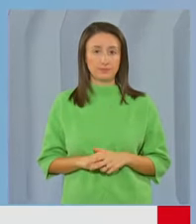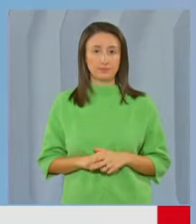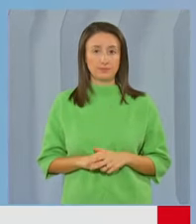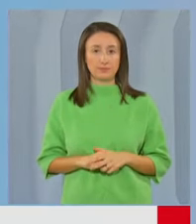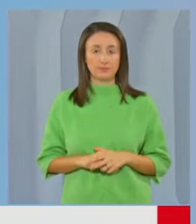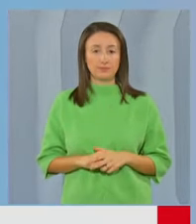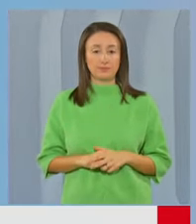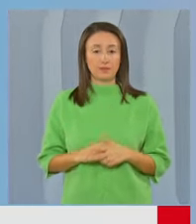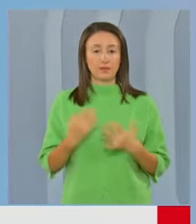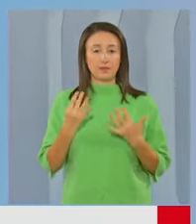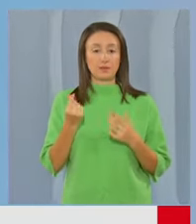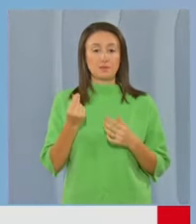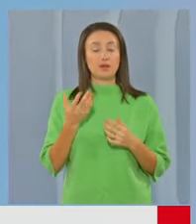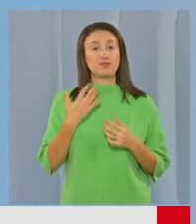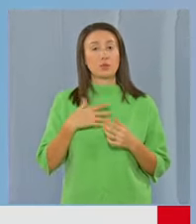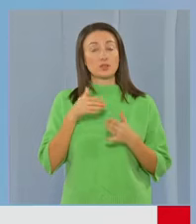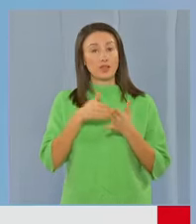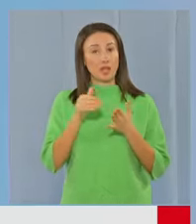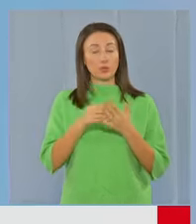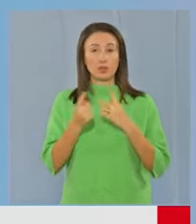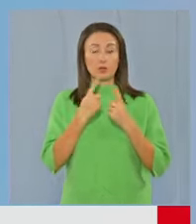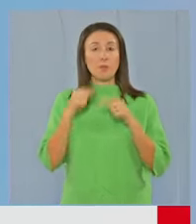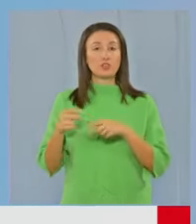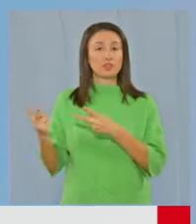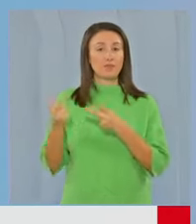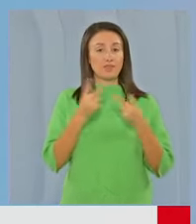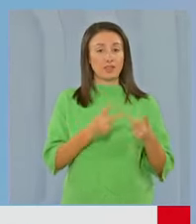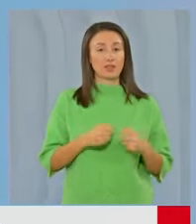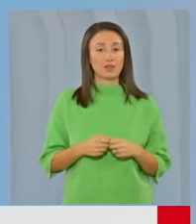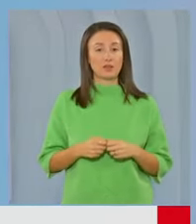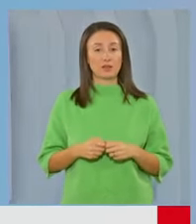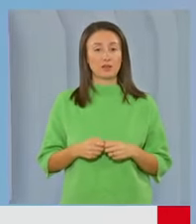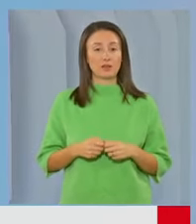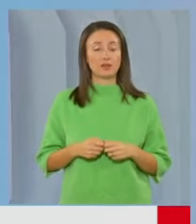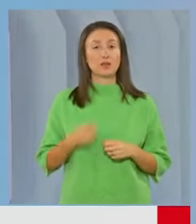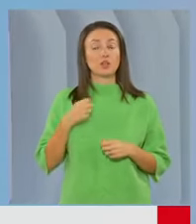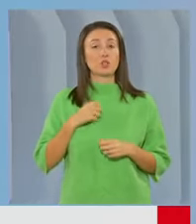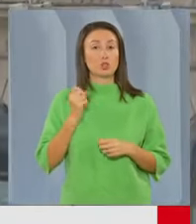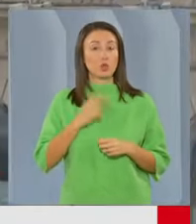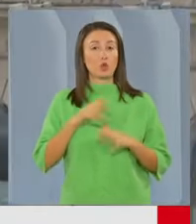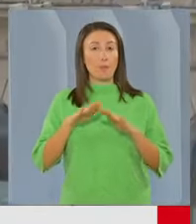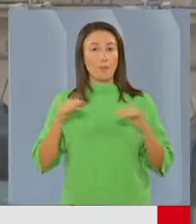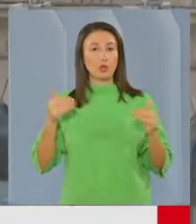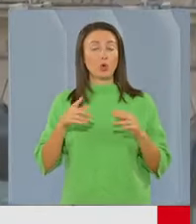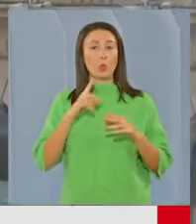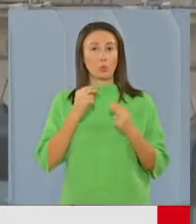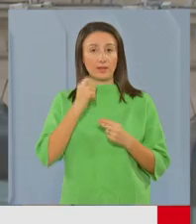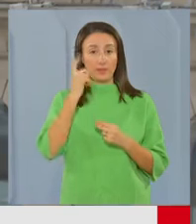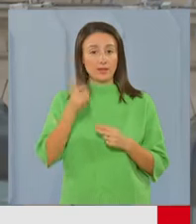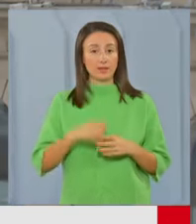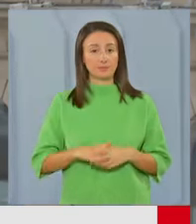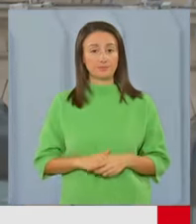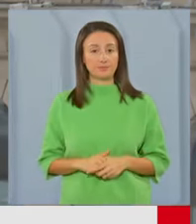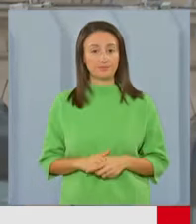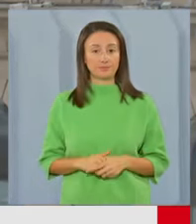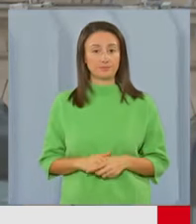anul acesta pentru sărbători discutăm cu invitatul nostru de la această oră domnul Paula catrini sociolog în platou alături de noi Bună dimineața Bună dimineața